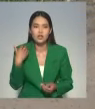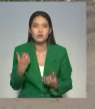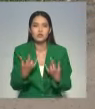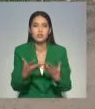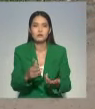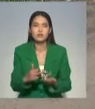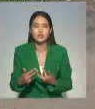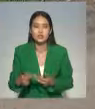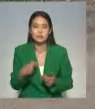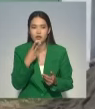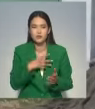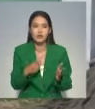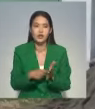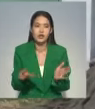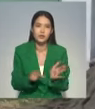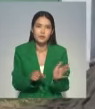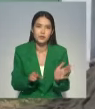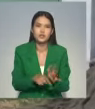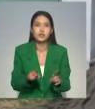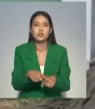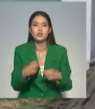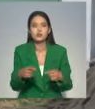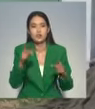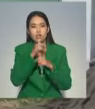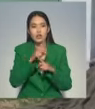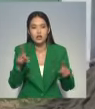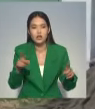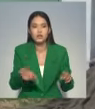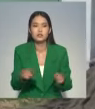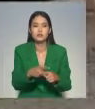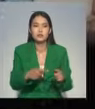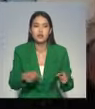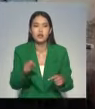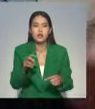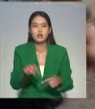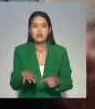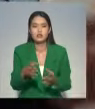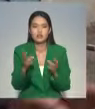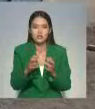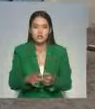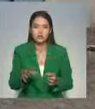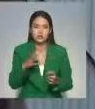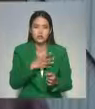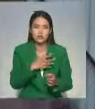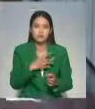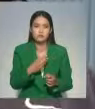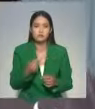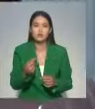говорят карагандинцы. Пенсионерам и семьям с детьми особенно тяжело приходится во время аварий. Старый водопровод рвет.